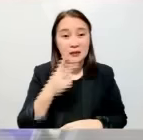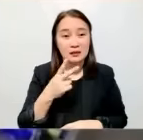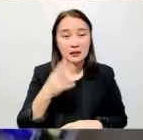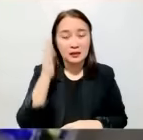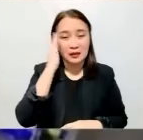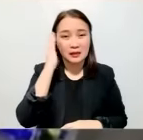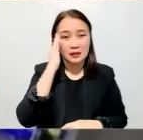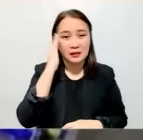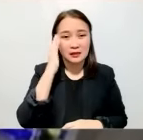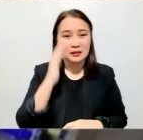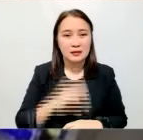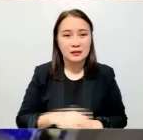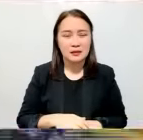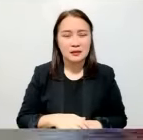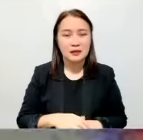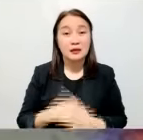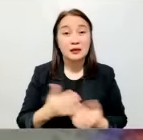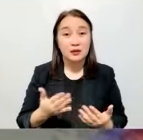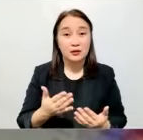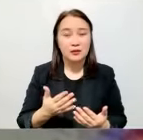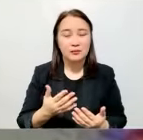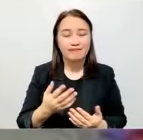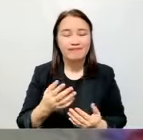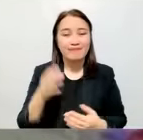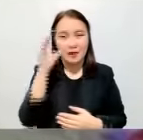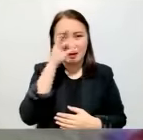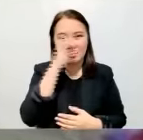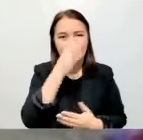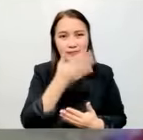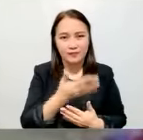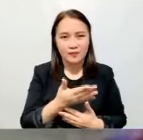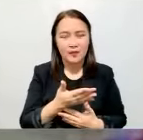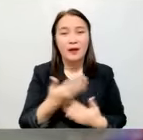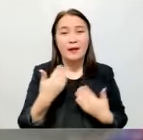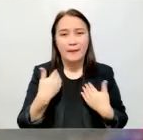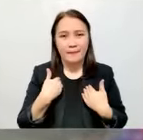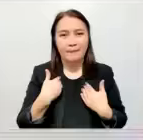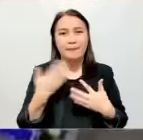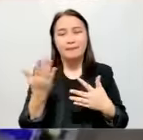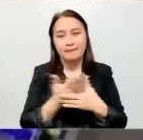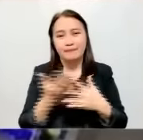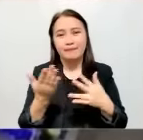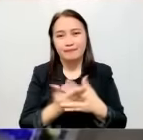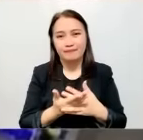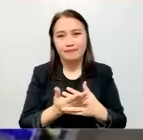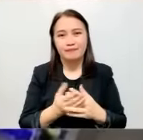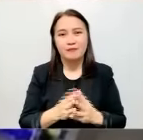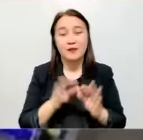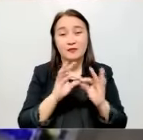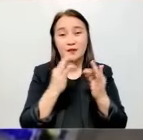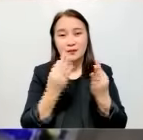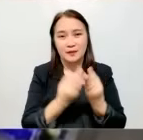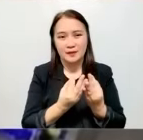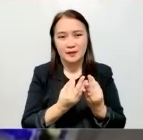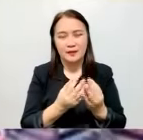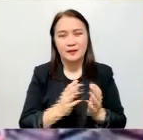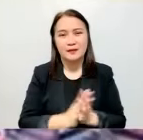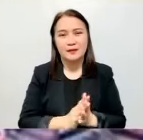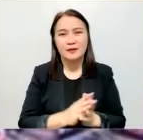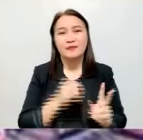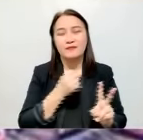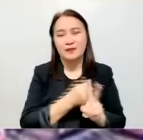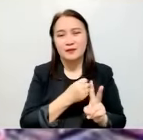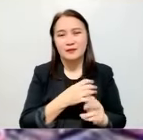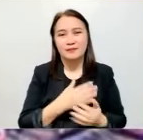suspect. Sa ngayon, tinutugis na siya. Desididong magsampa ng kaso ang pamilya ng mga biktima. Nagbabalita mula sa